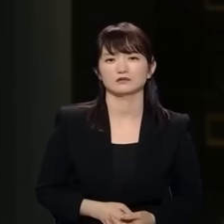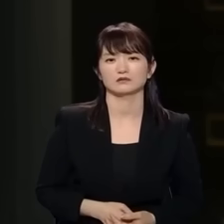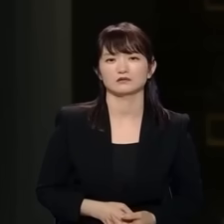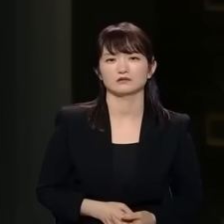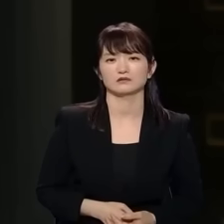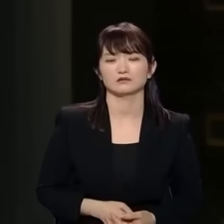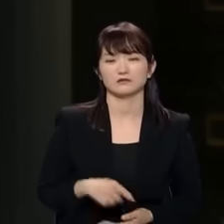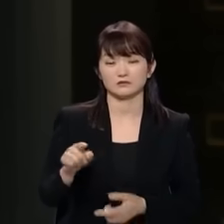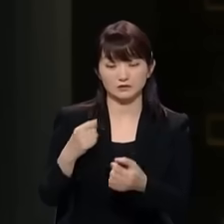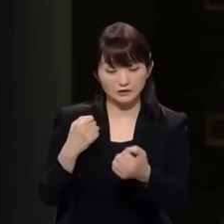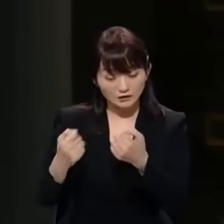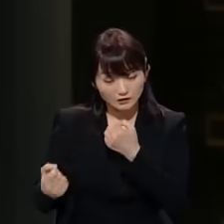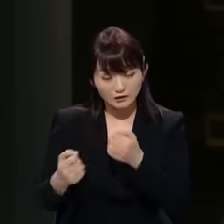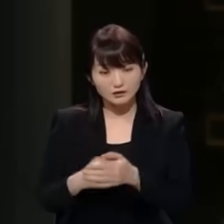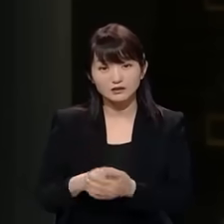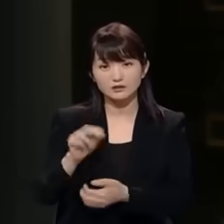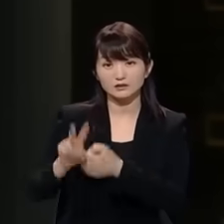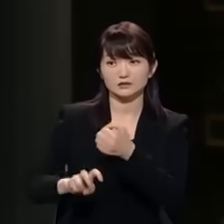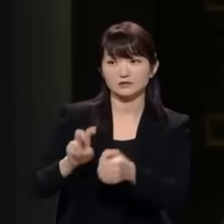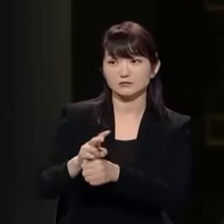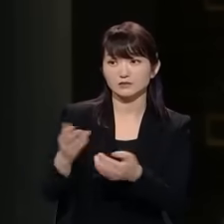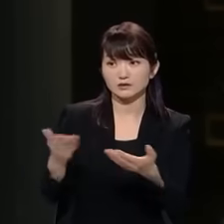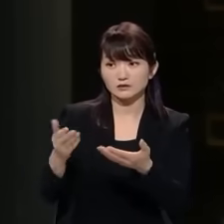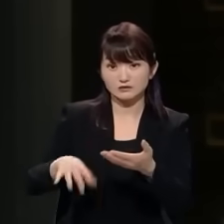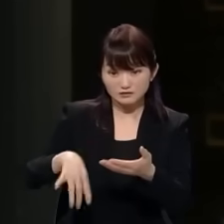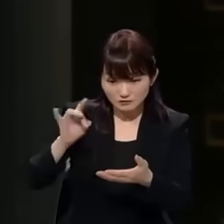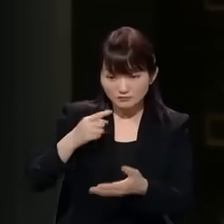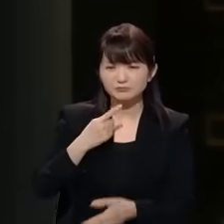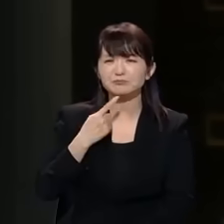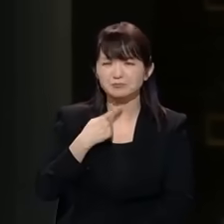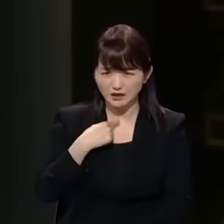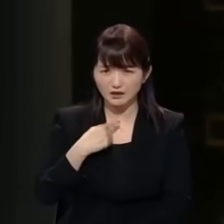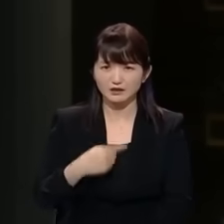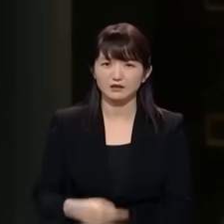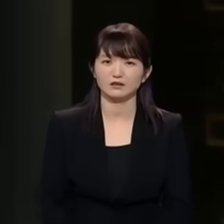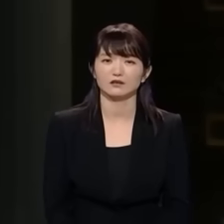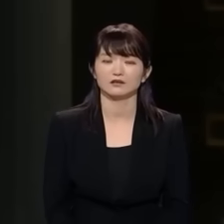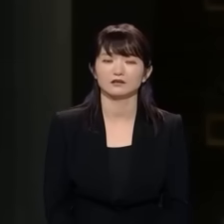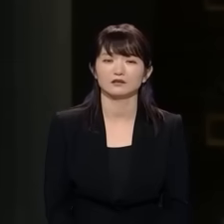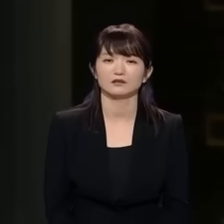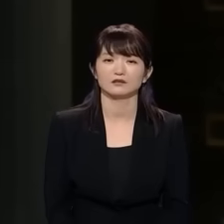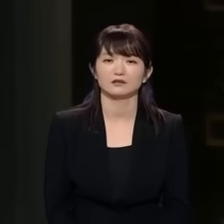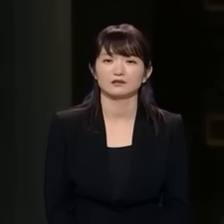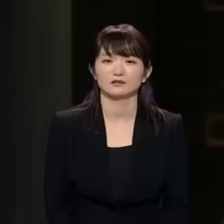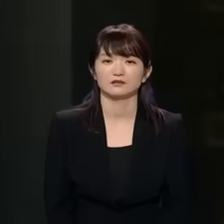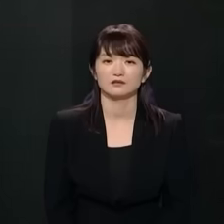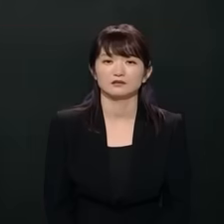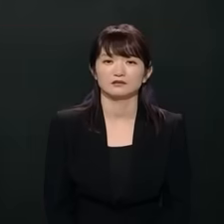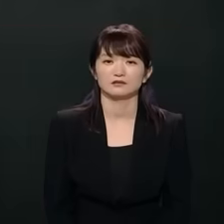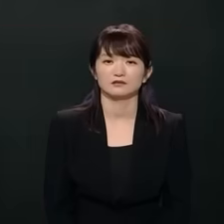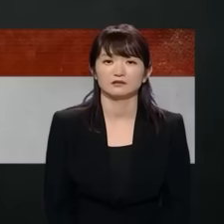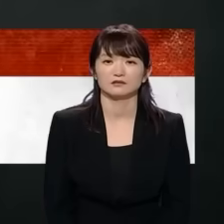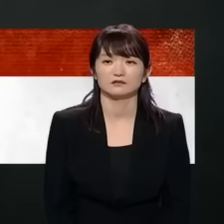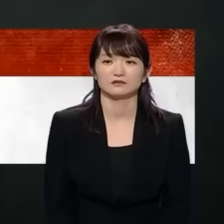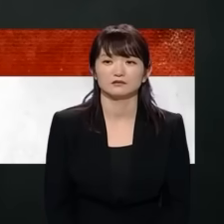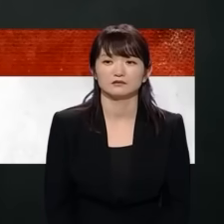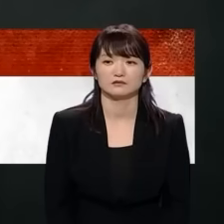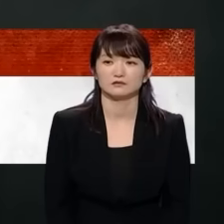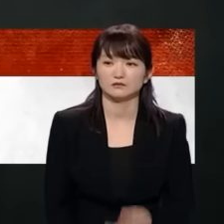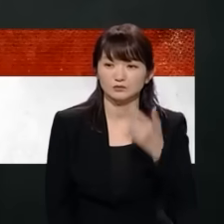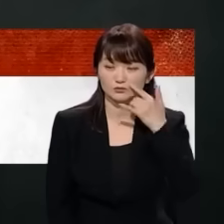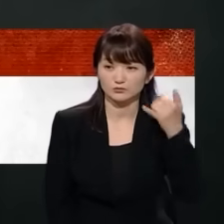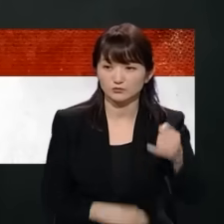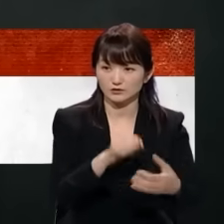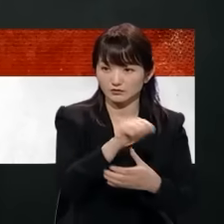그런데도 불구하고 22년 교직 생활 중 처음 겪는 일이다. 얘기 직접 들어보시죠. 부모님이 허락을